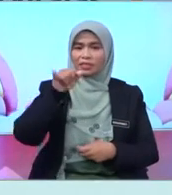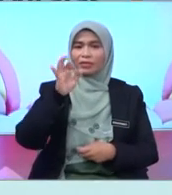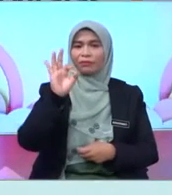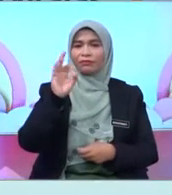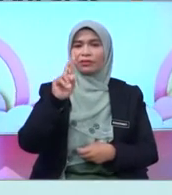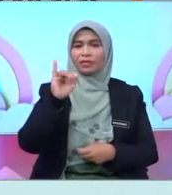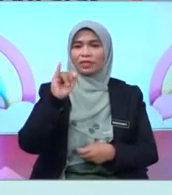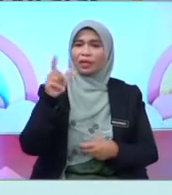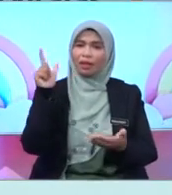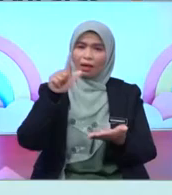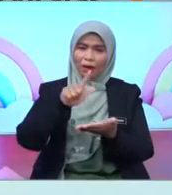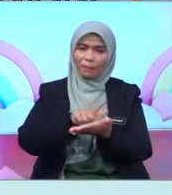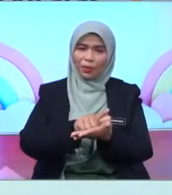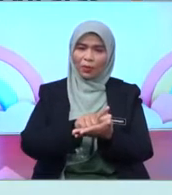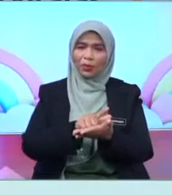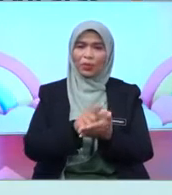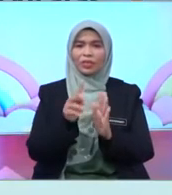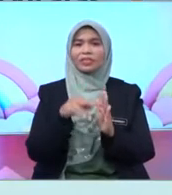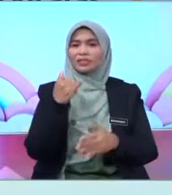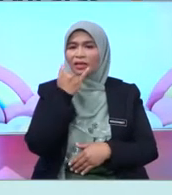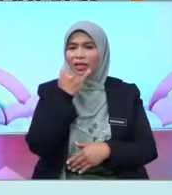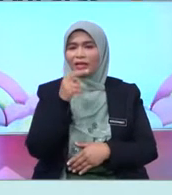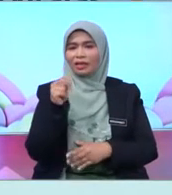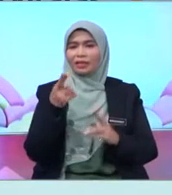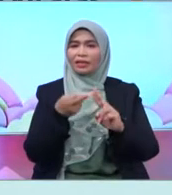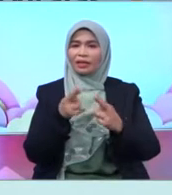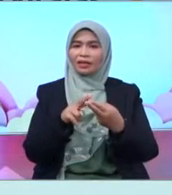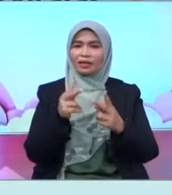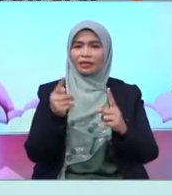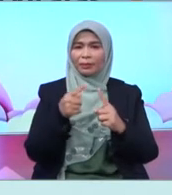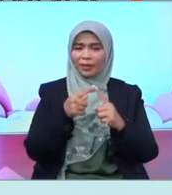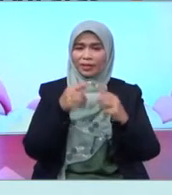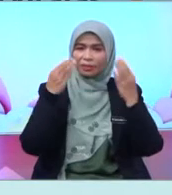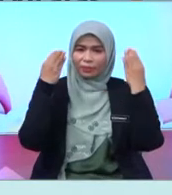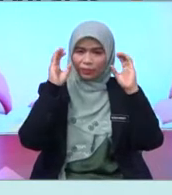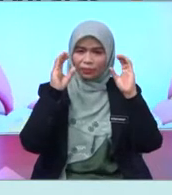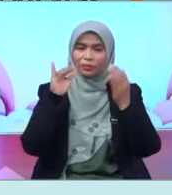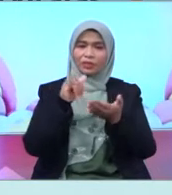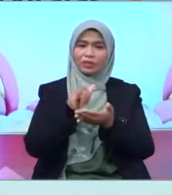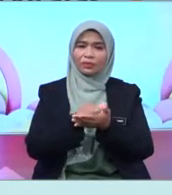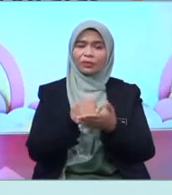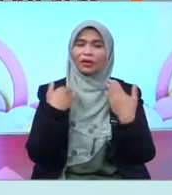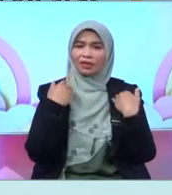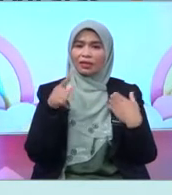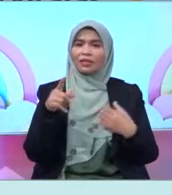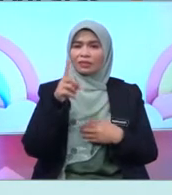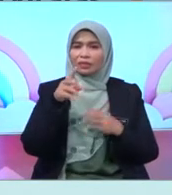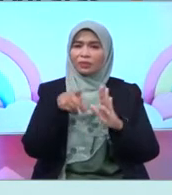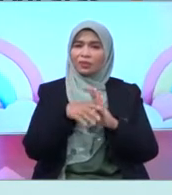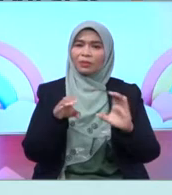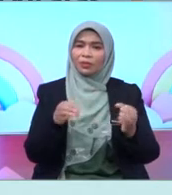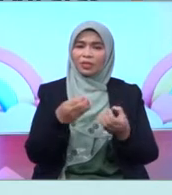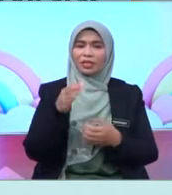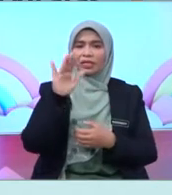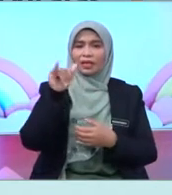melaporkan kesalahan raganya kepada guru disiplin merupakan perbuatan yang baik letak Mira